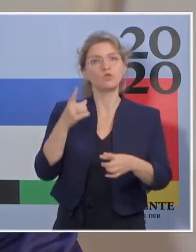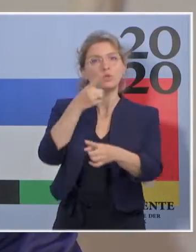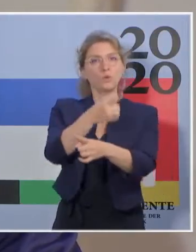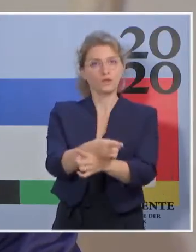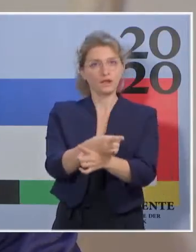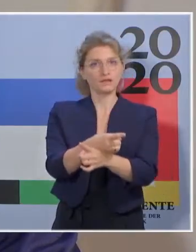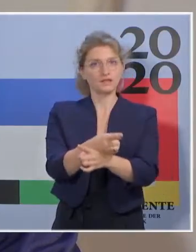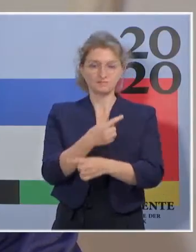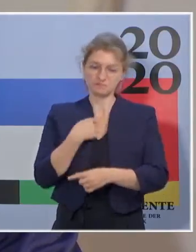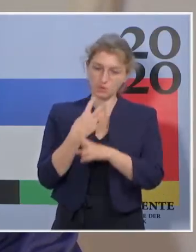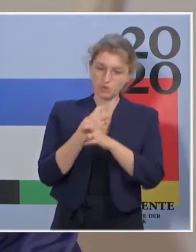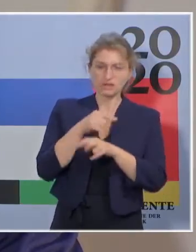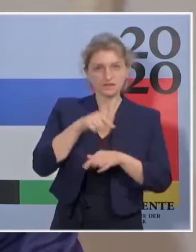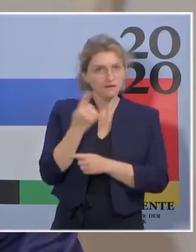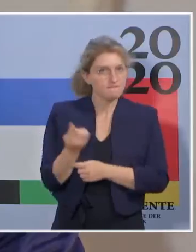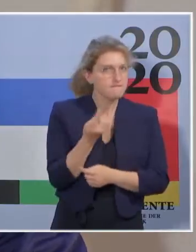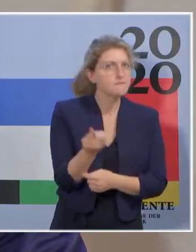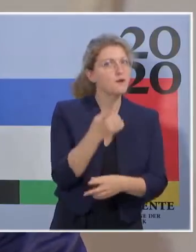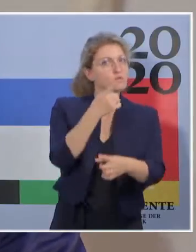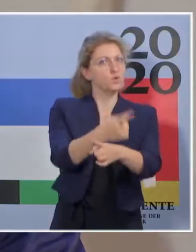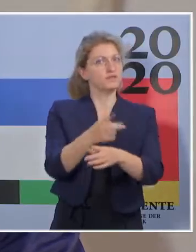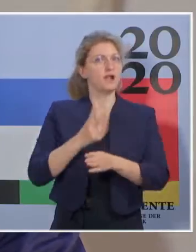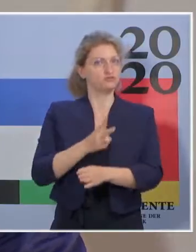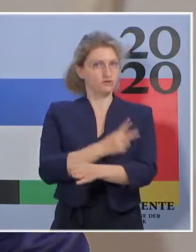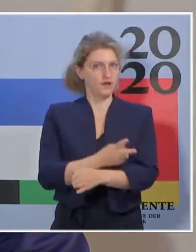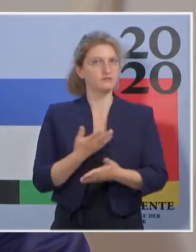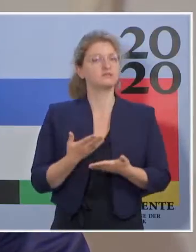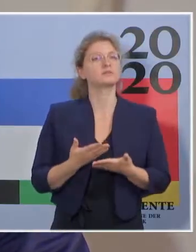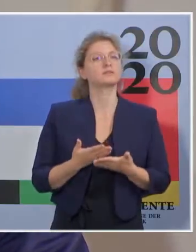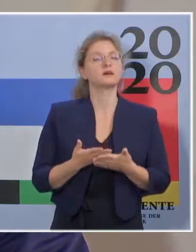zu einem immerwährend neutralen Staat gemacht hat, oder